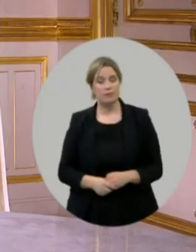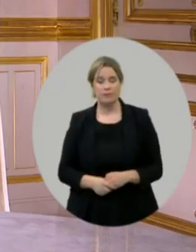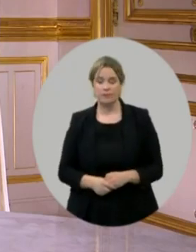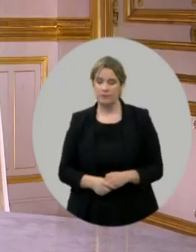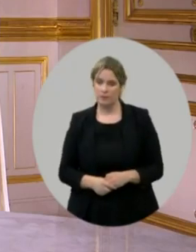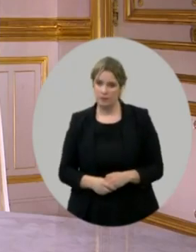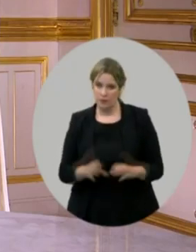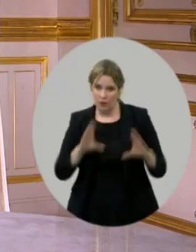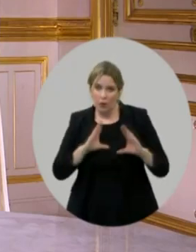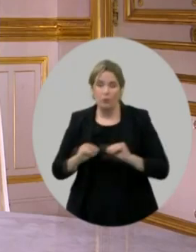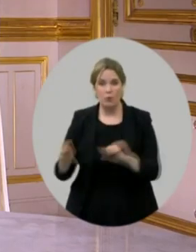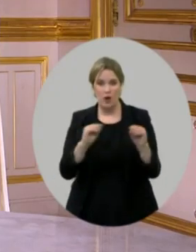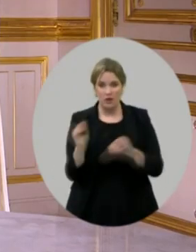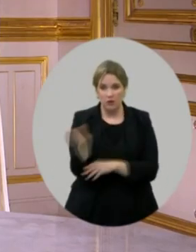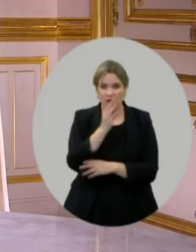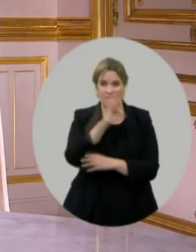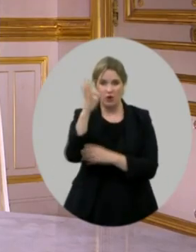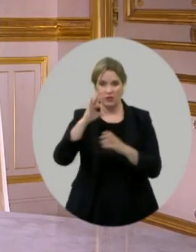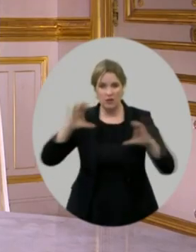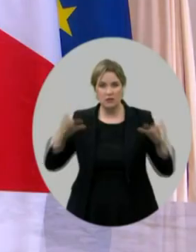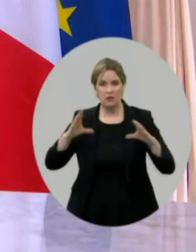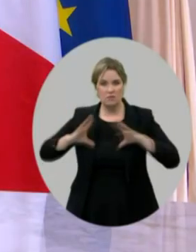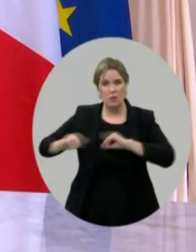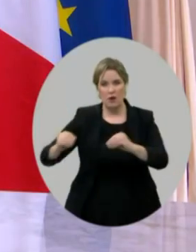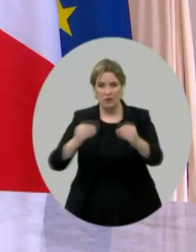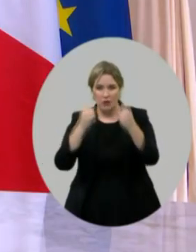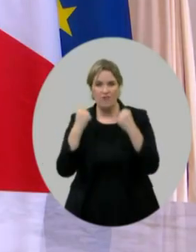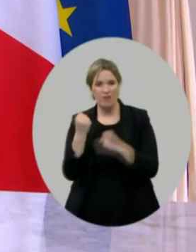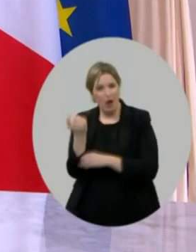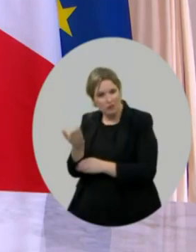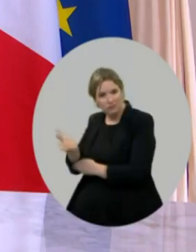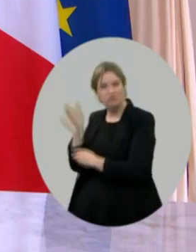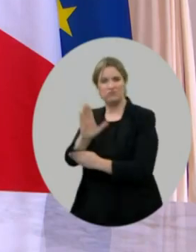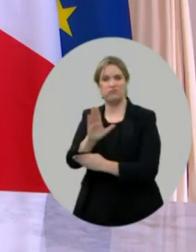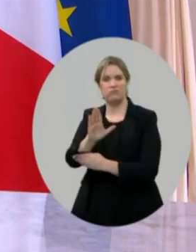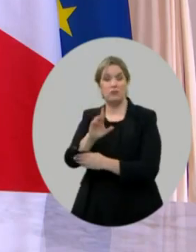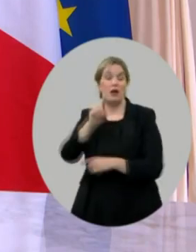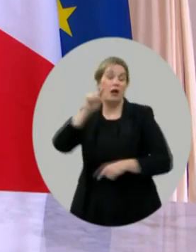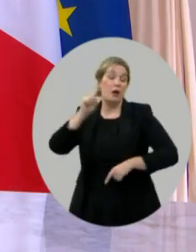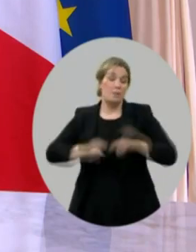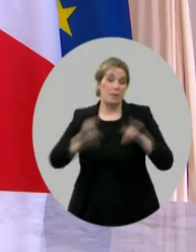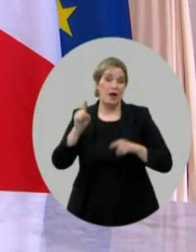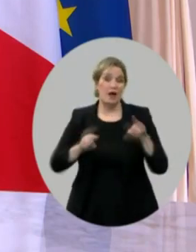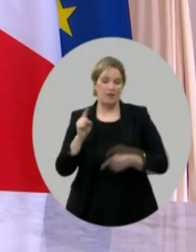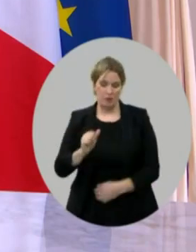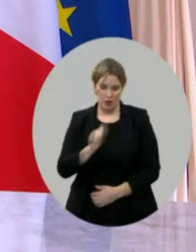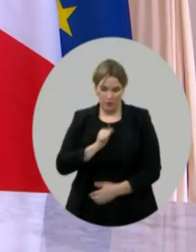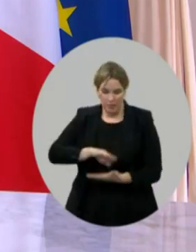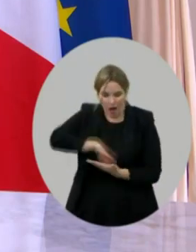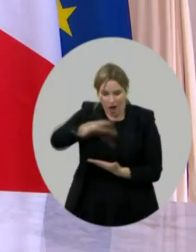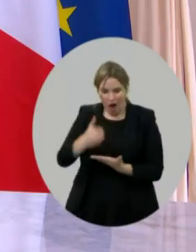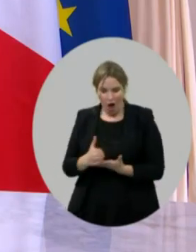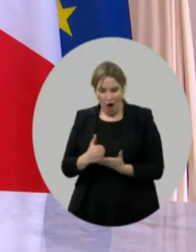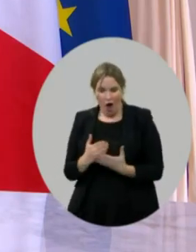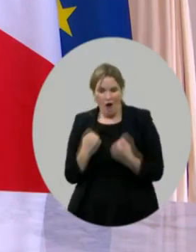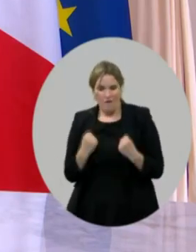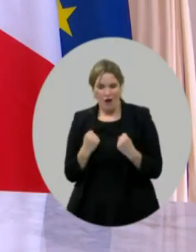peuple français est un grand peuple qui parfois sous-estime ses propres ressorts